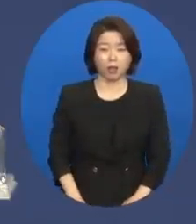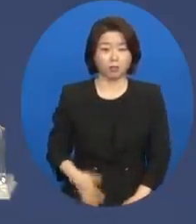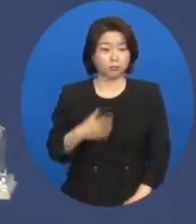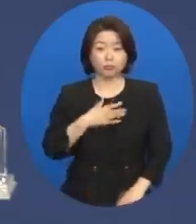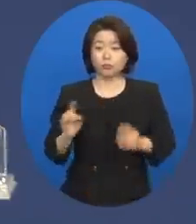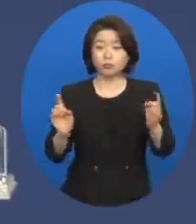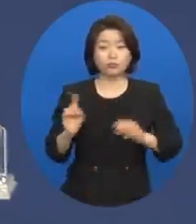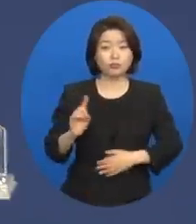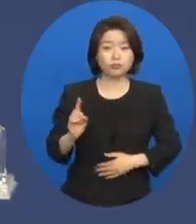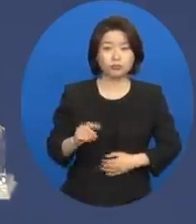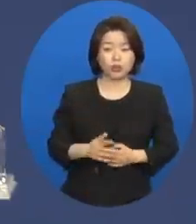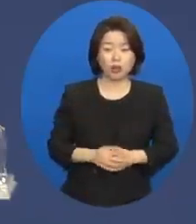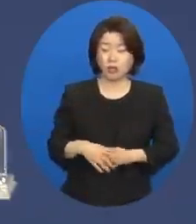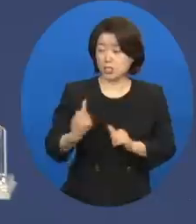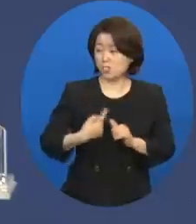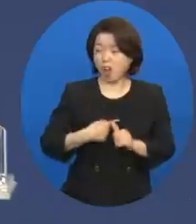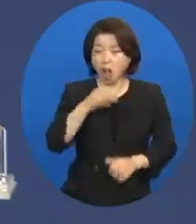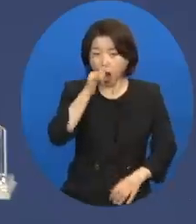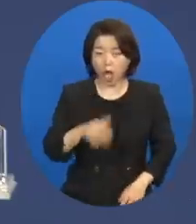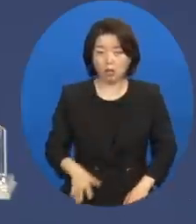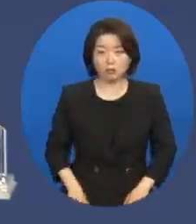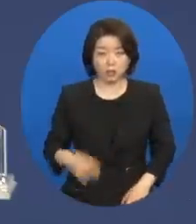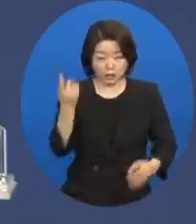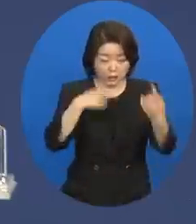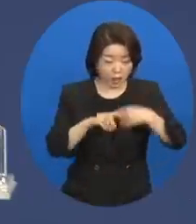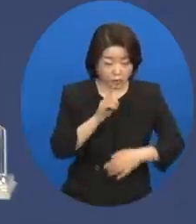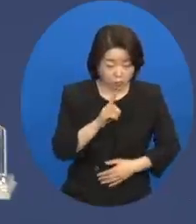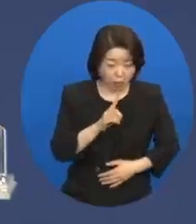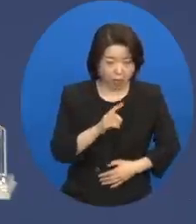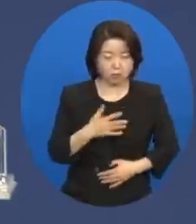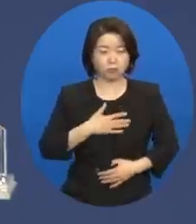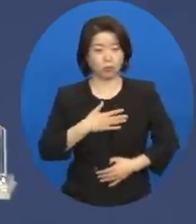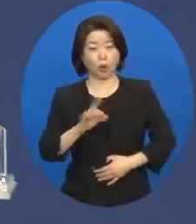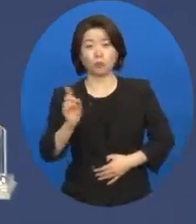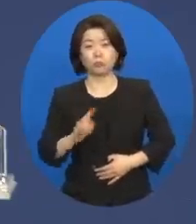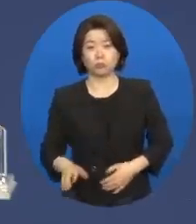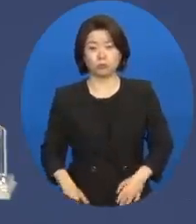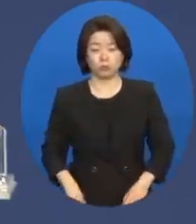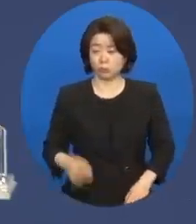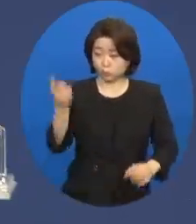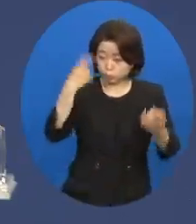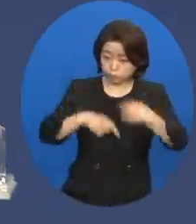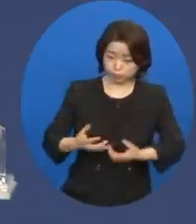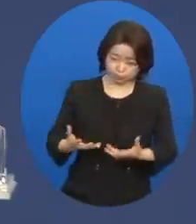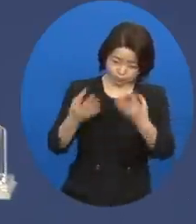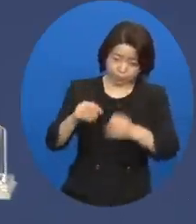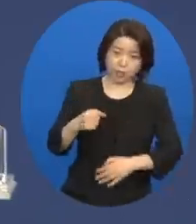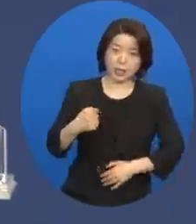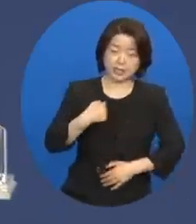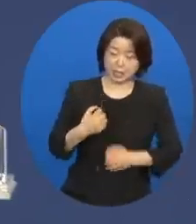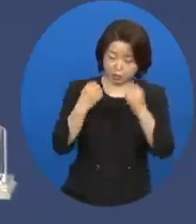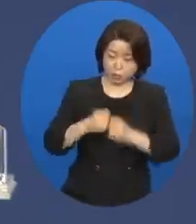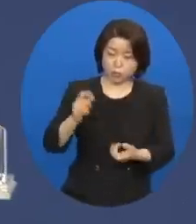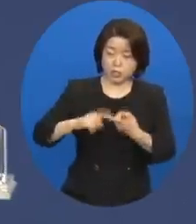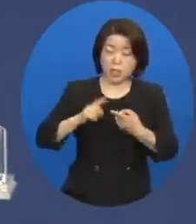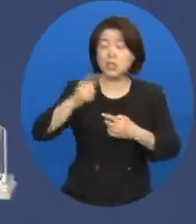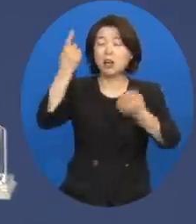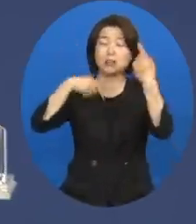나는 뭐 매냥 욕을 뭐 상처로 말할 것 같으면 나는 그냥 상처, 존재 자체가